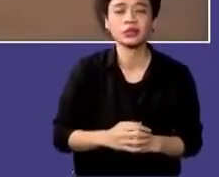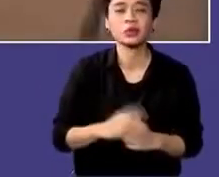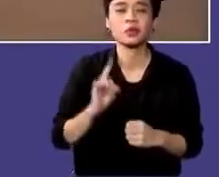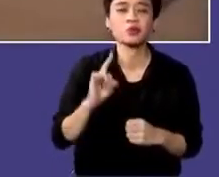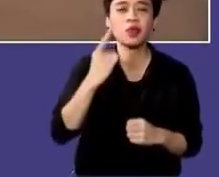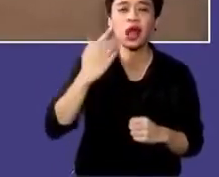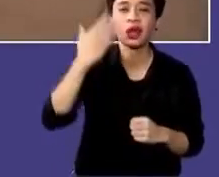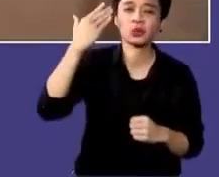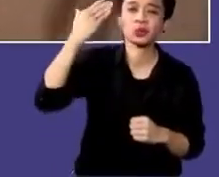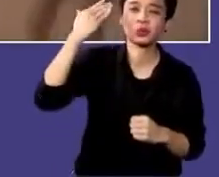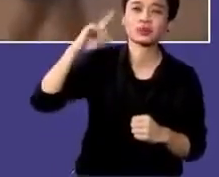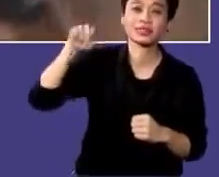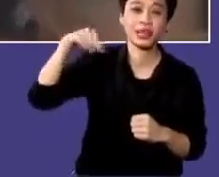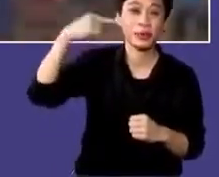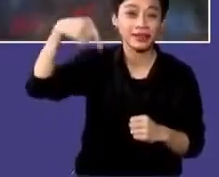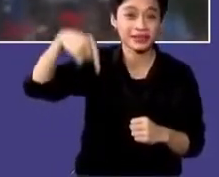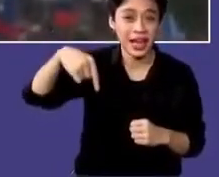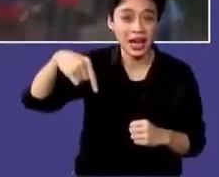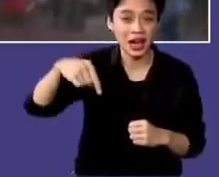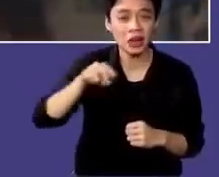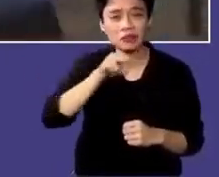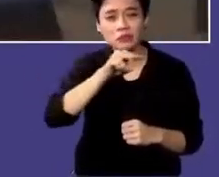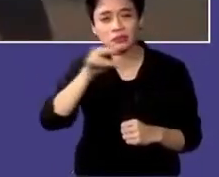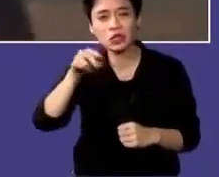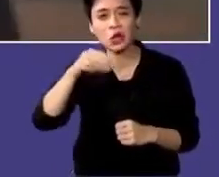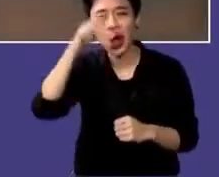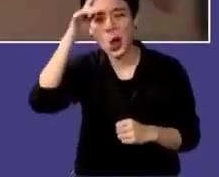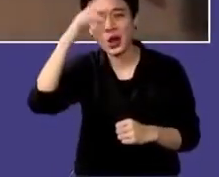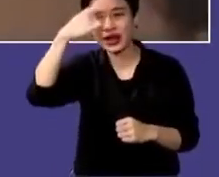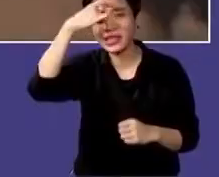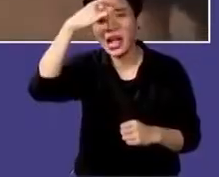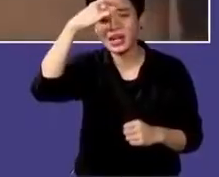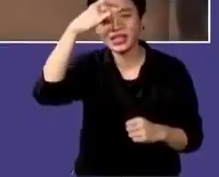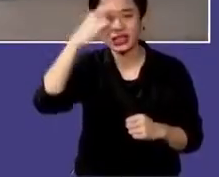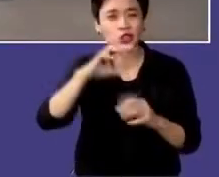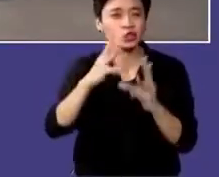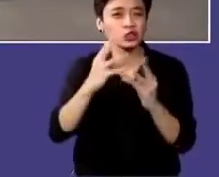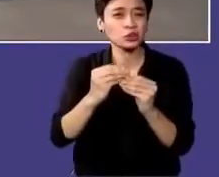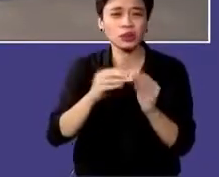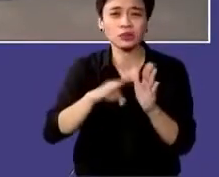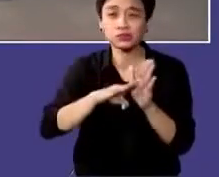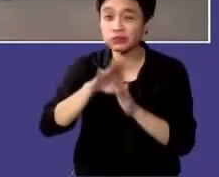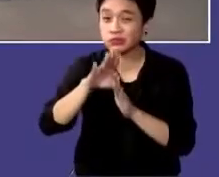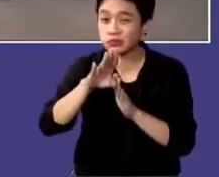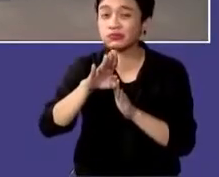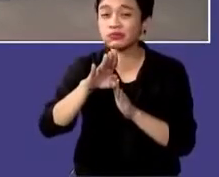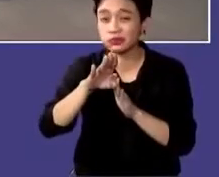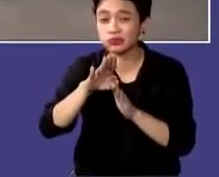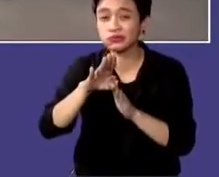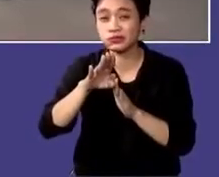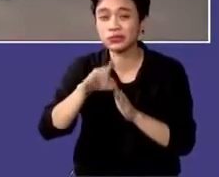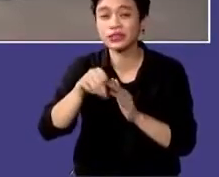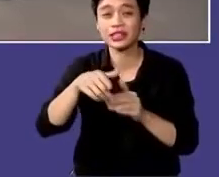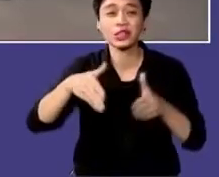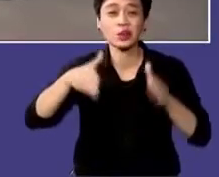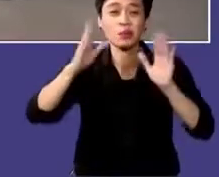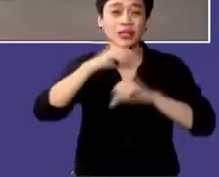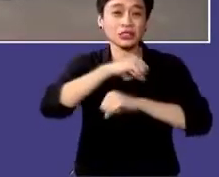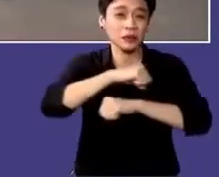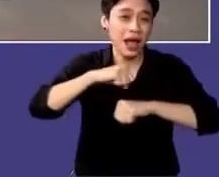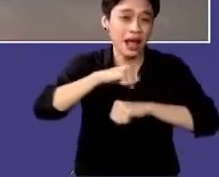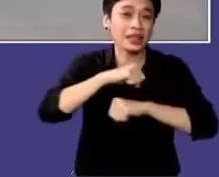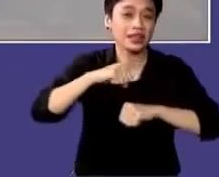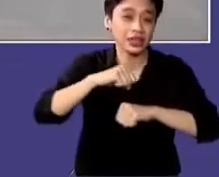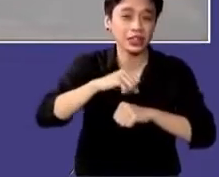waktu ya mengingat dengan pertambahan ee jumlah kasus yang dirawat di rumah sakit darurat covid-19 Wima atlit ini